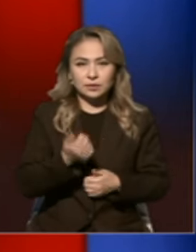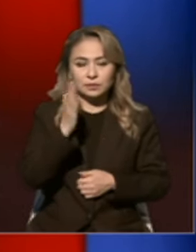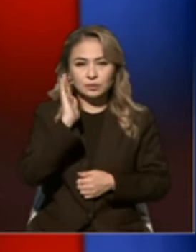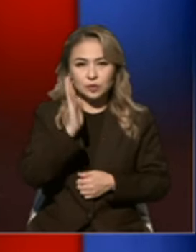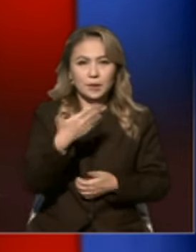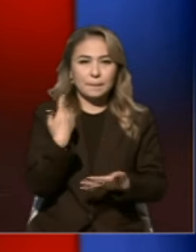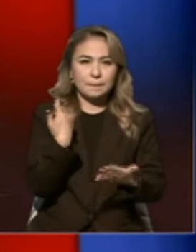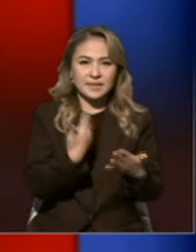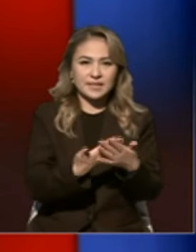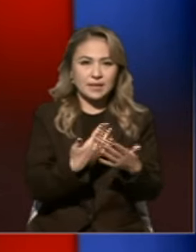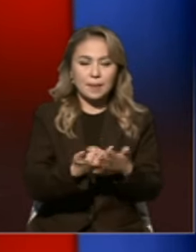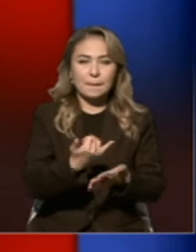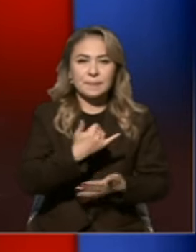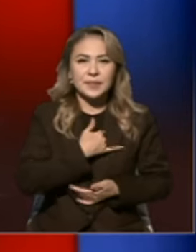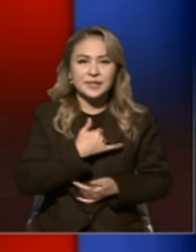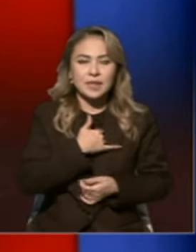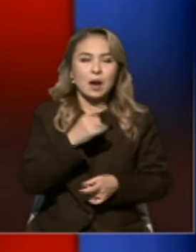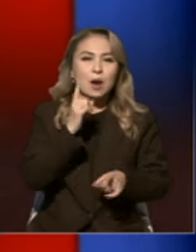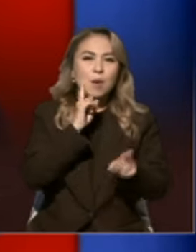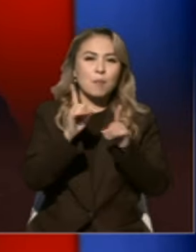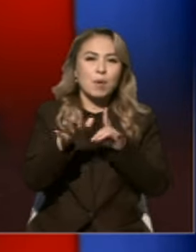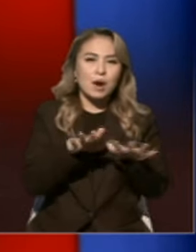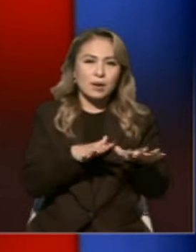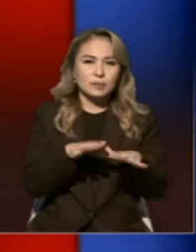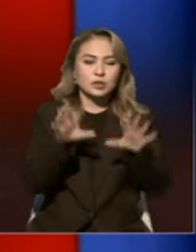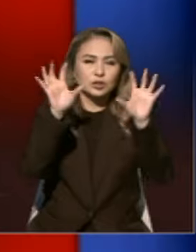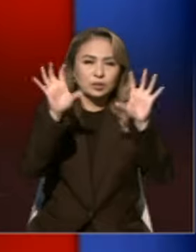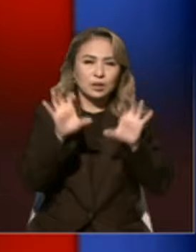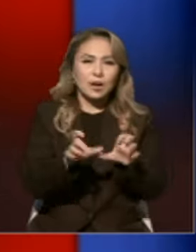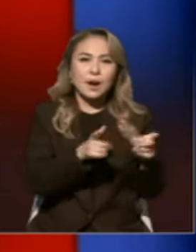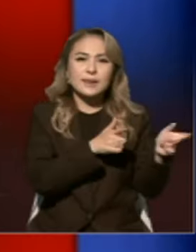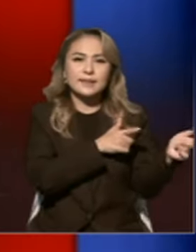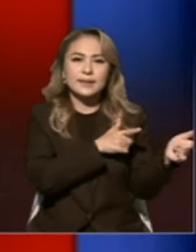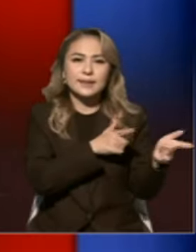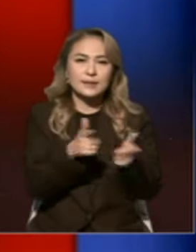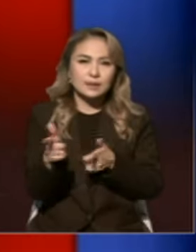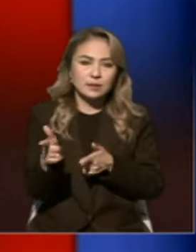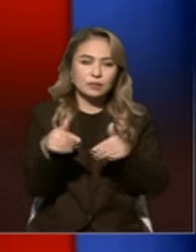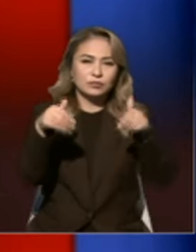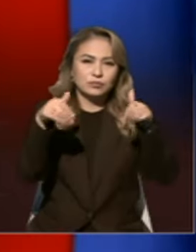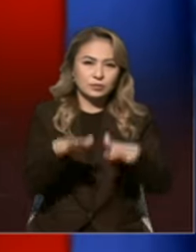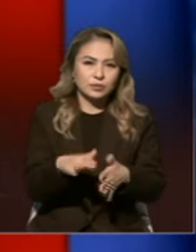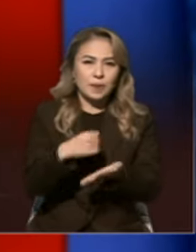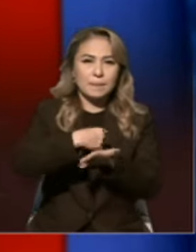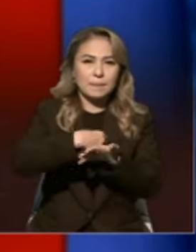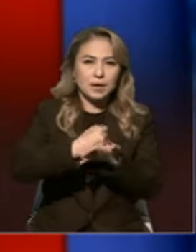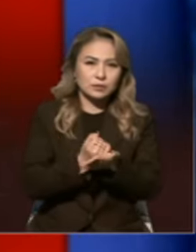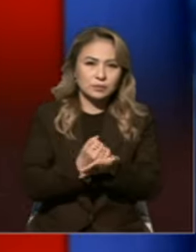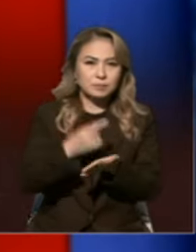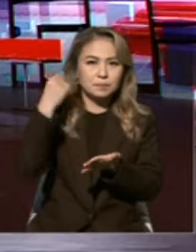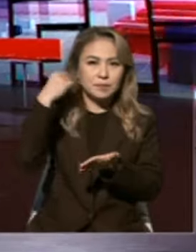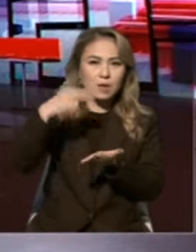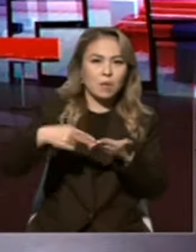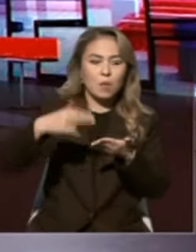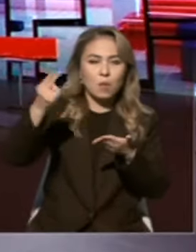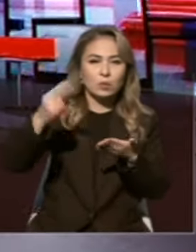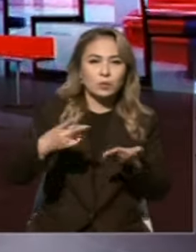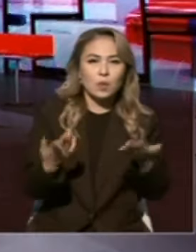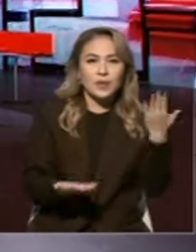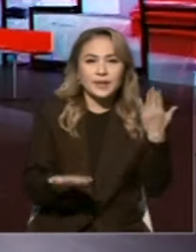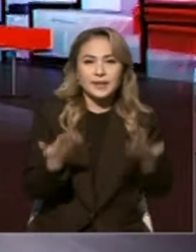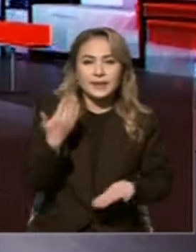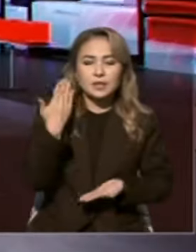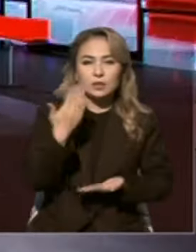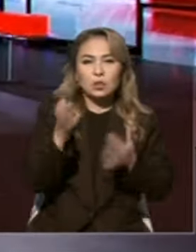бізде мысалға парламент қабырғаларында заң әзірленеді, заң қабылданып мақұлданады, президентке қол қойылады. Бірақ алайда